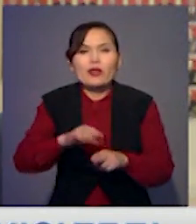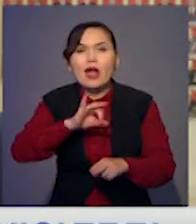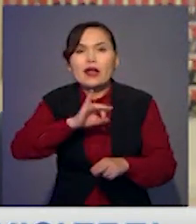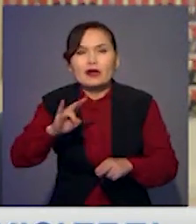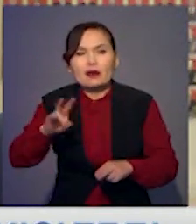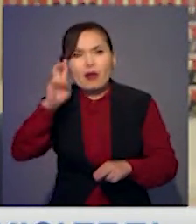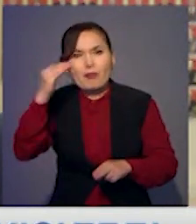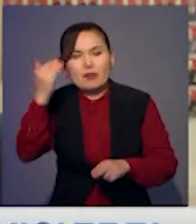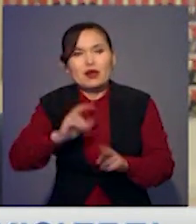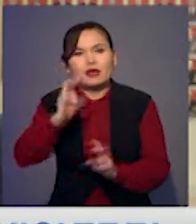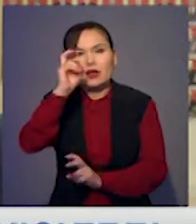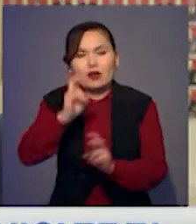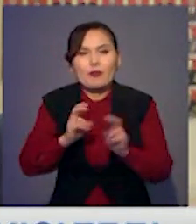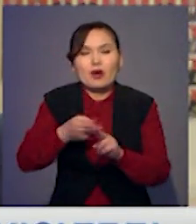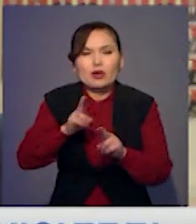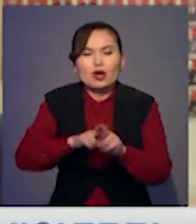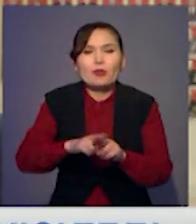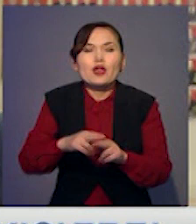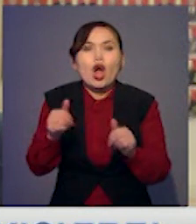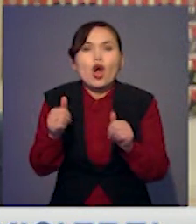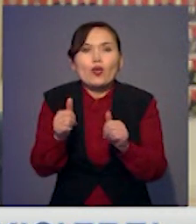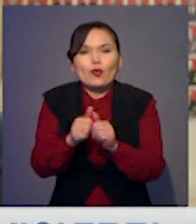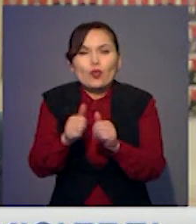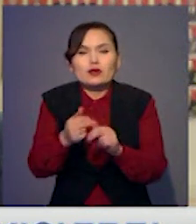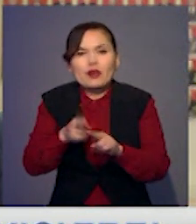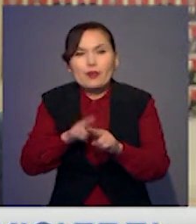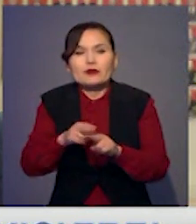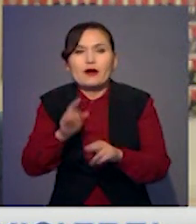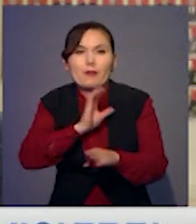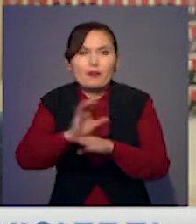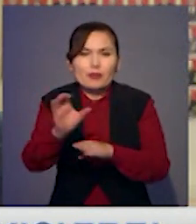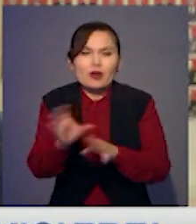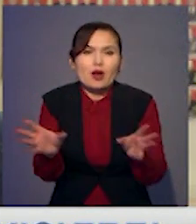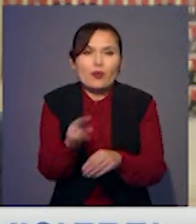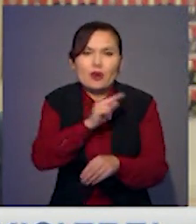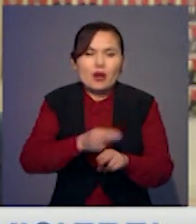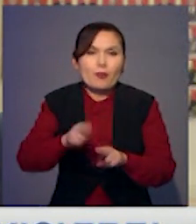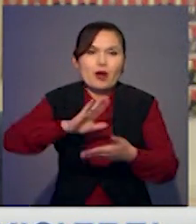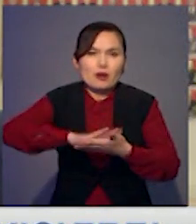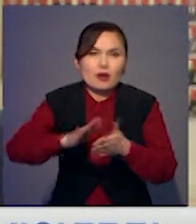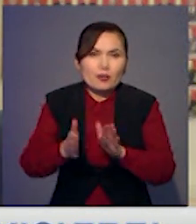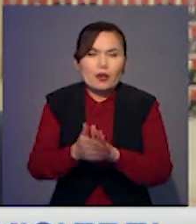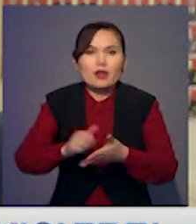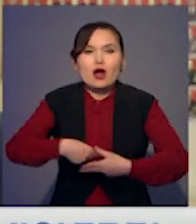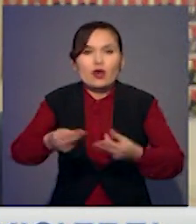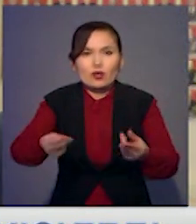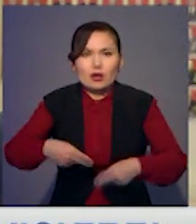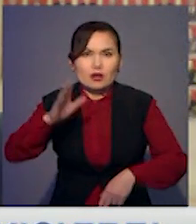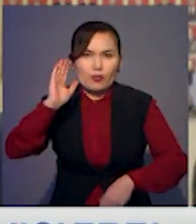жартысын ғана қолданып жүр. Иран арқылы көршілес елдерге логистика мен транзит саласындағы ынтымақтастығымызды одан әрі